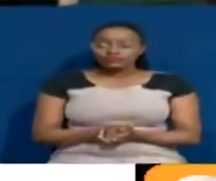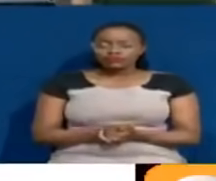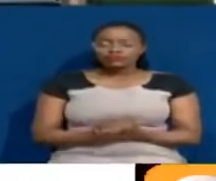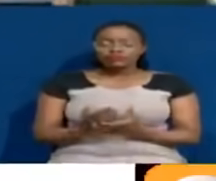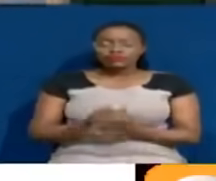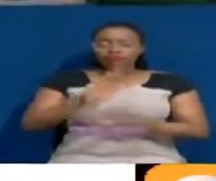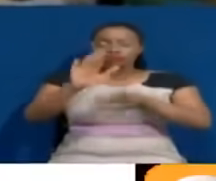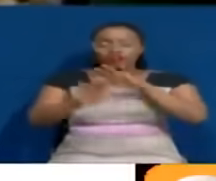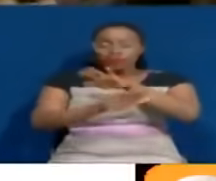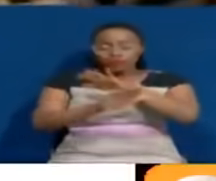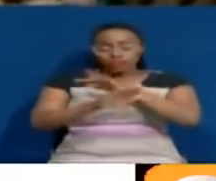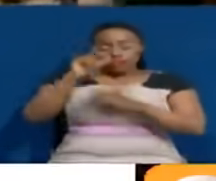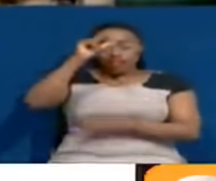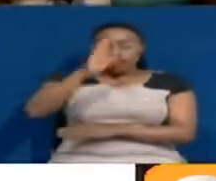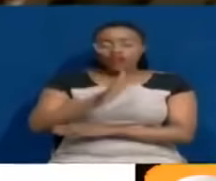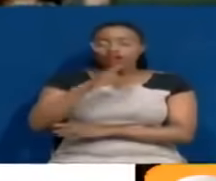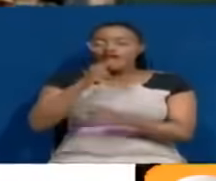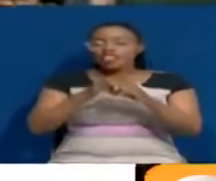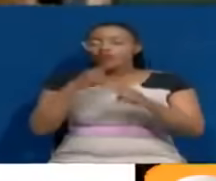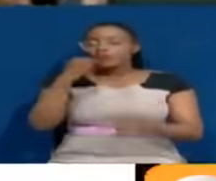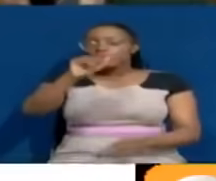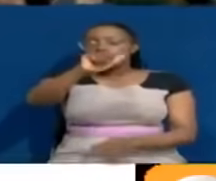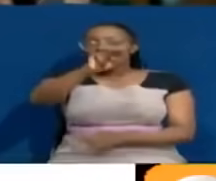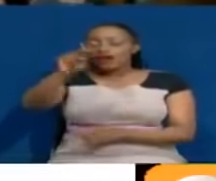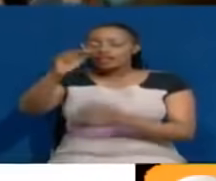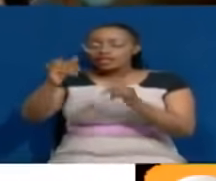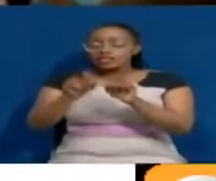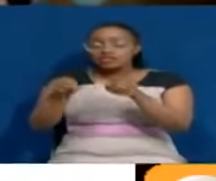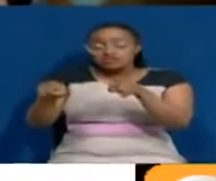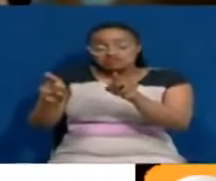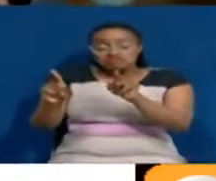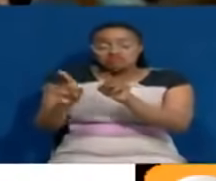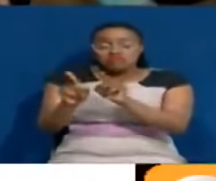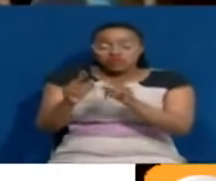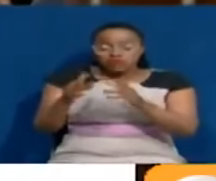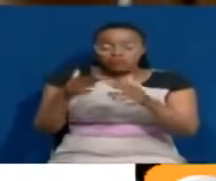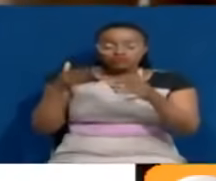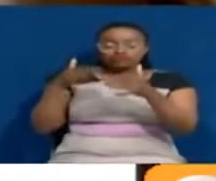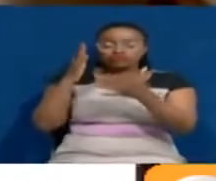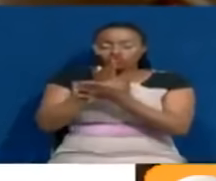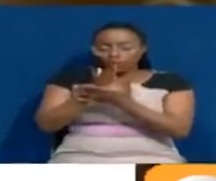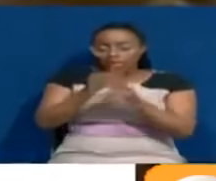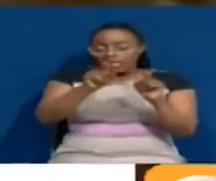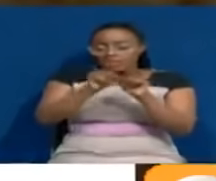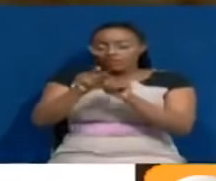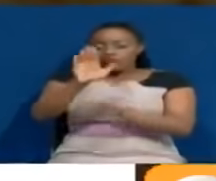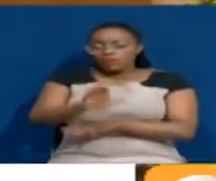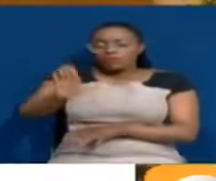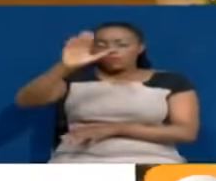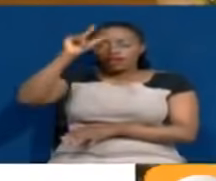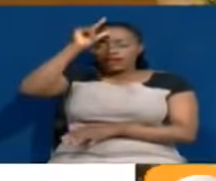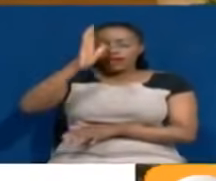Kananu Mwenda. Naibu gavana wa Nairobi Anne Kananu sasa atalazimika kuweka breki kwenye mipango ya kuapishwa kuwa